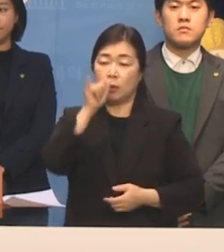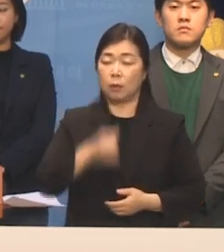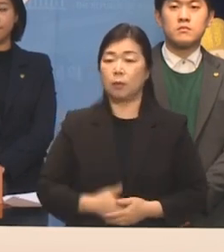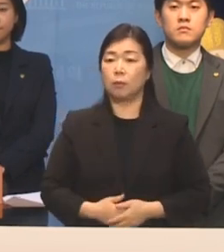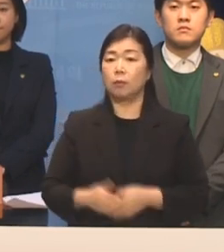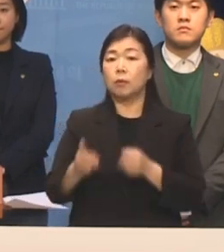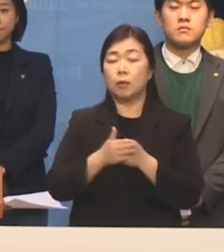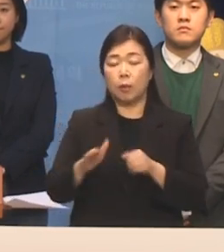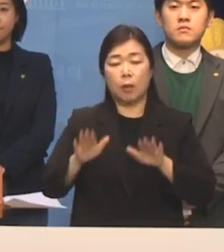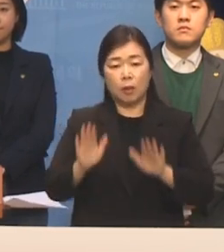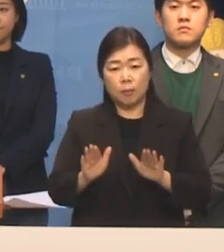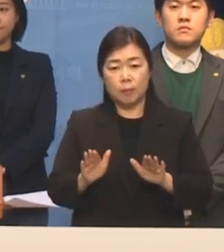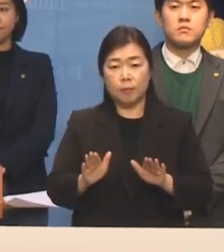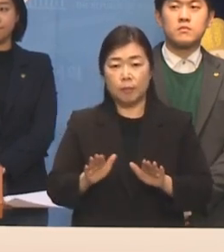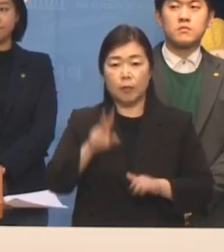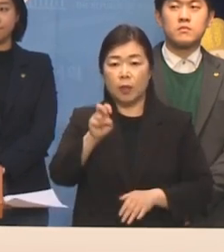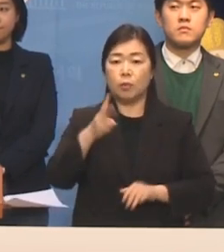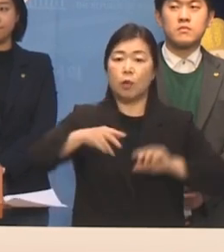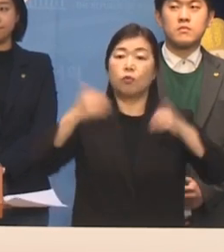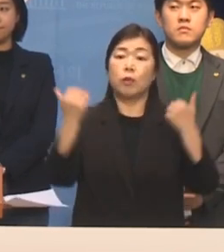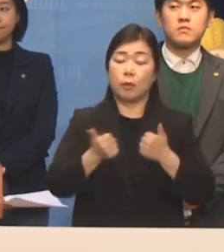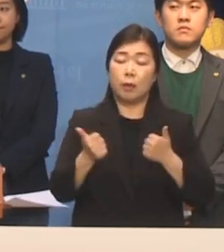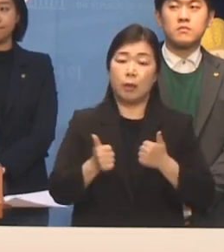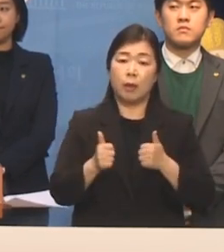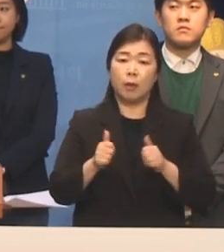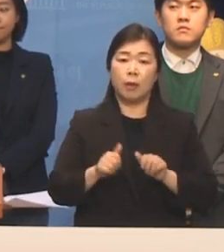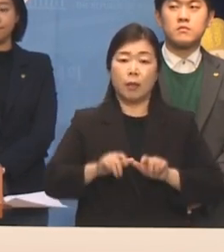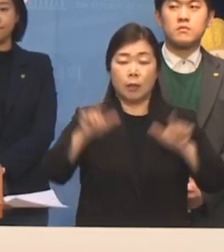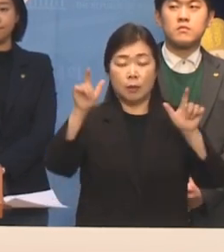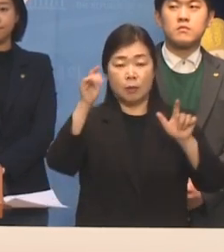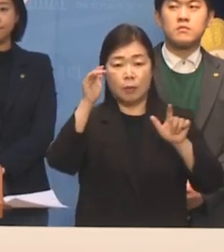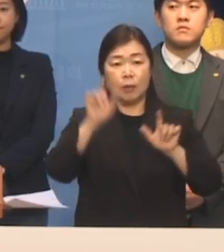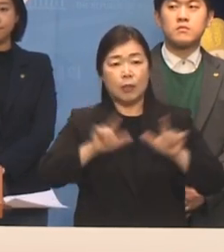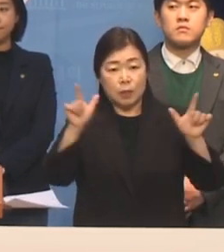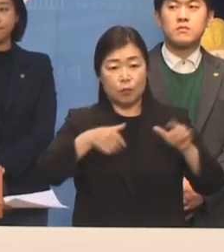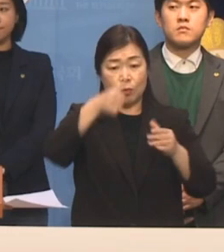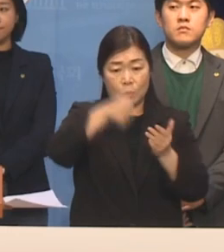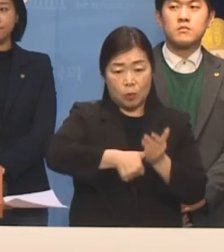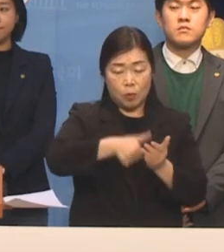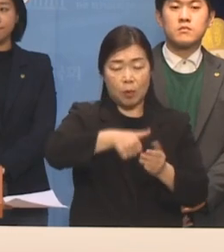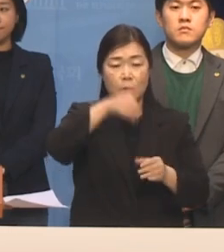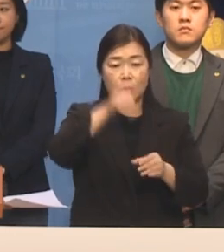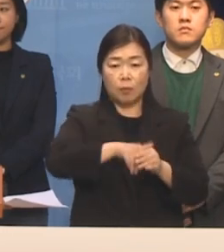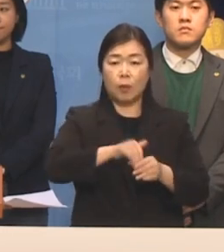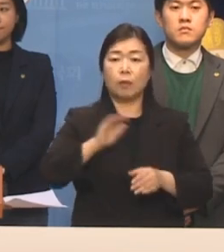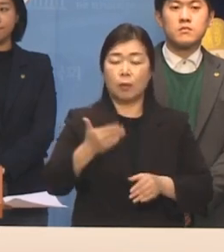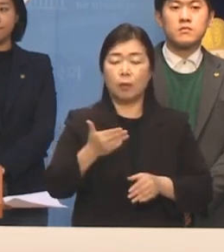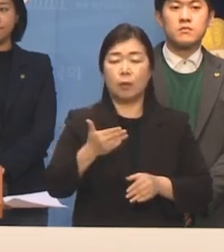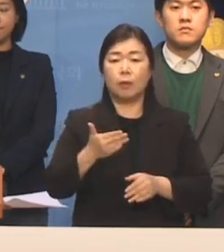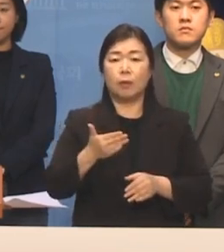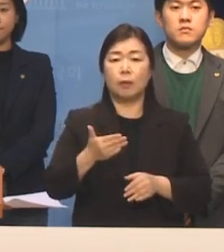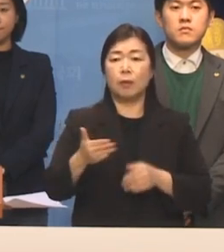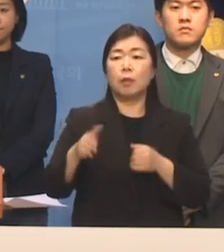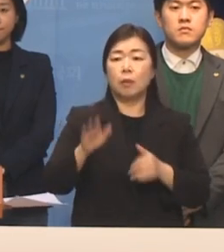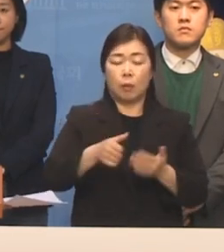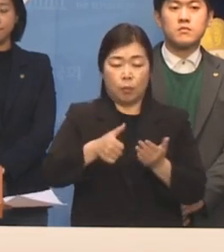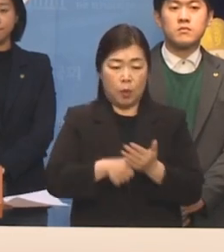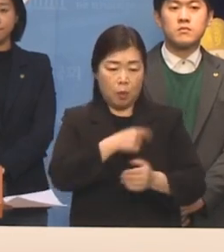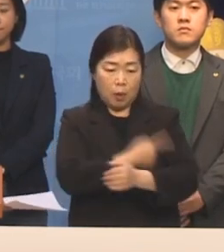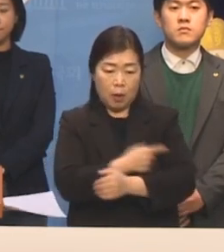총선이 기후총선이 되어야 한다는 시민사회의 움직임이 한 곳으로 모아지고 있습니다. 이는